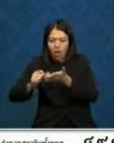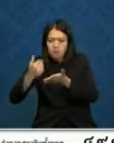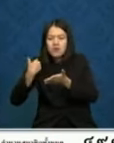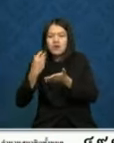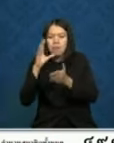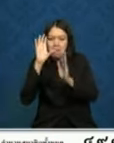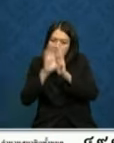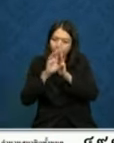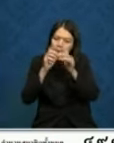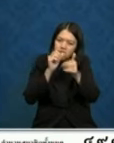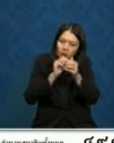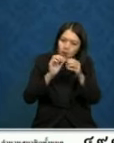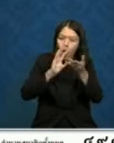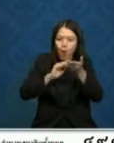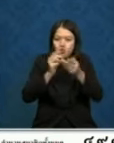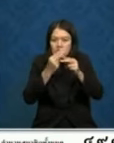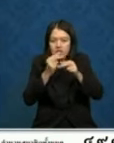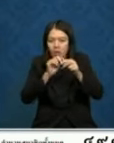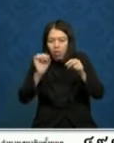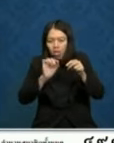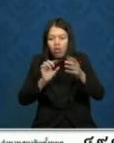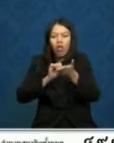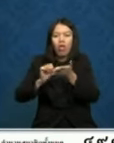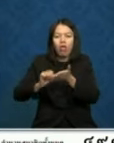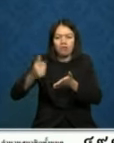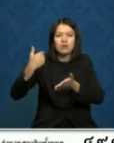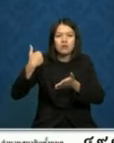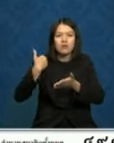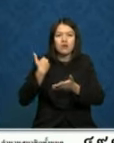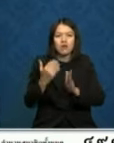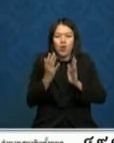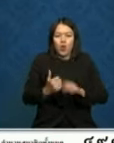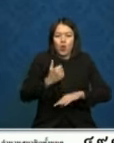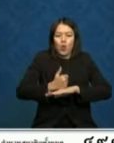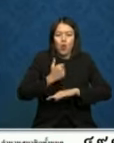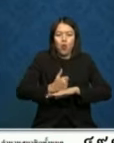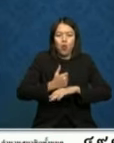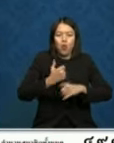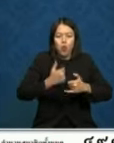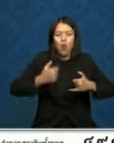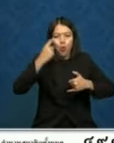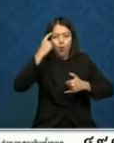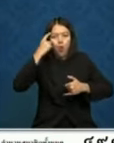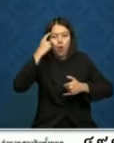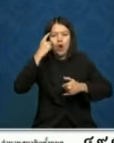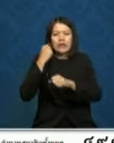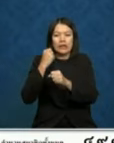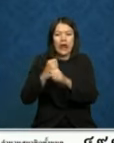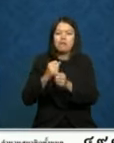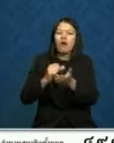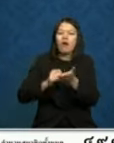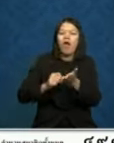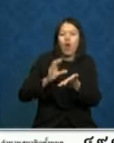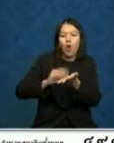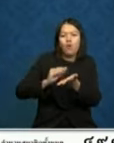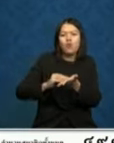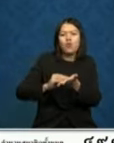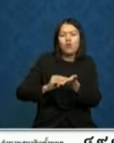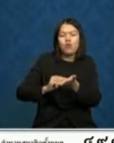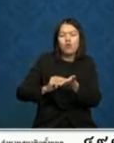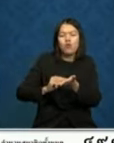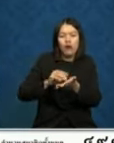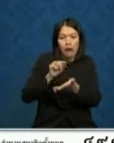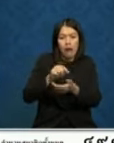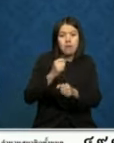ฮะปกติแล้วเนี่ยจะมีเพียงผู้บริหารระดับสูงเท่านั้นที่สามารถแก้ไขข้อมูลส่วนดังกล่